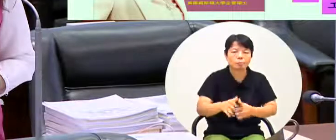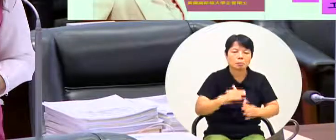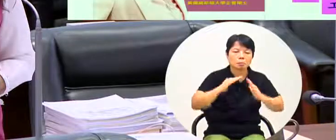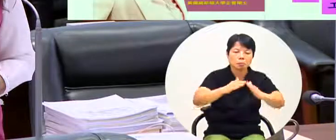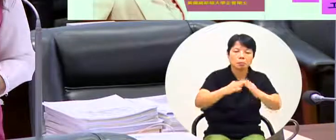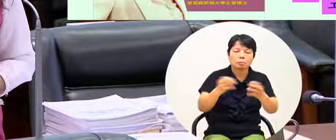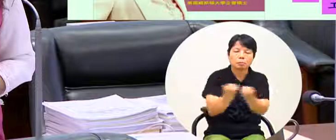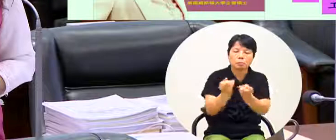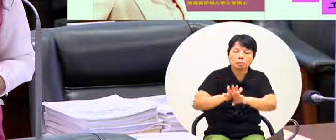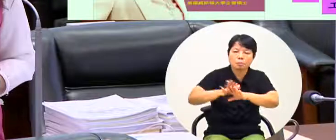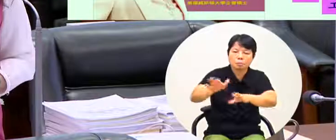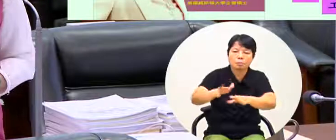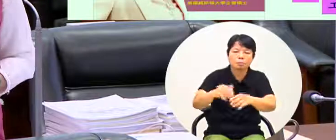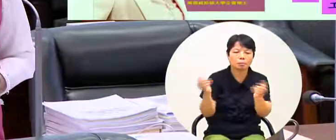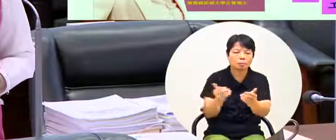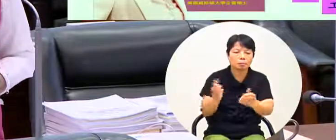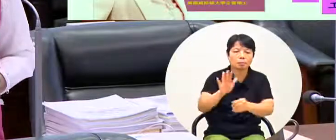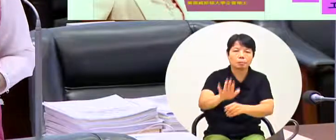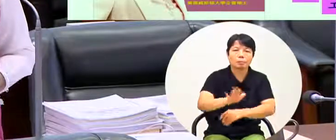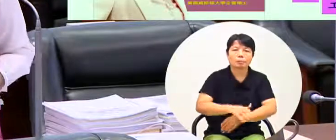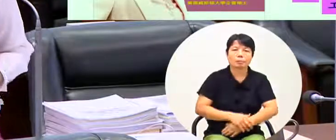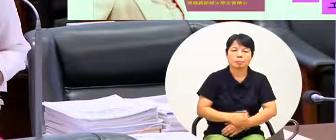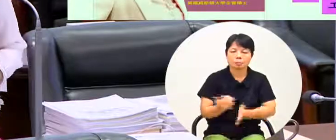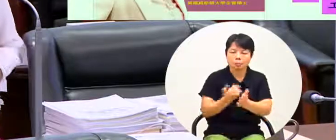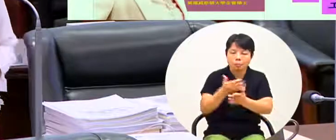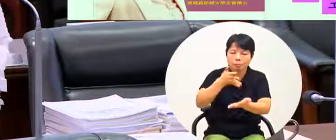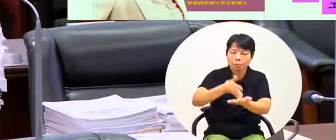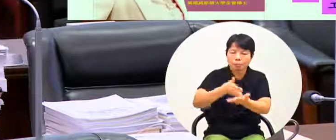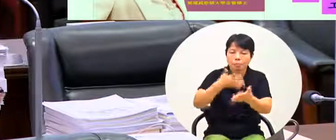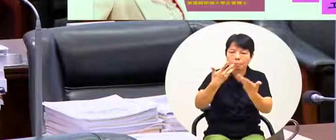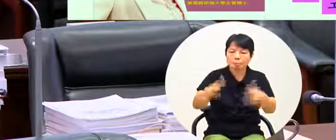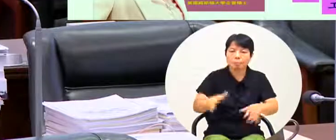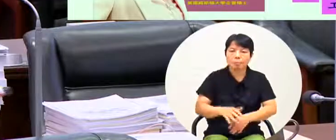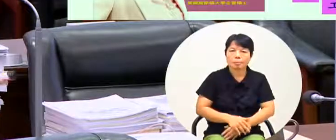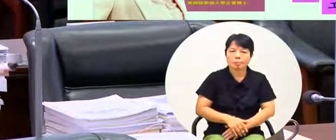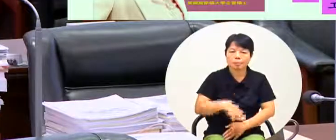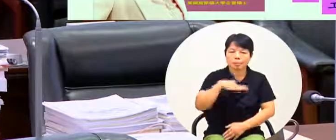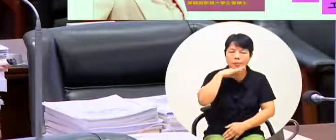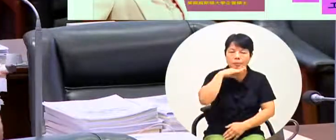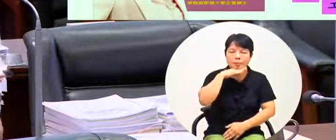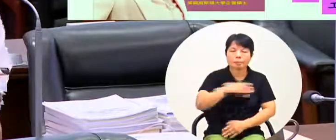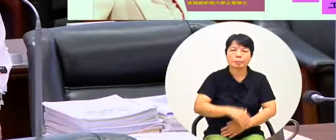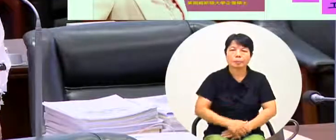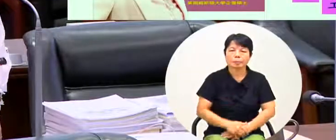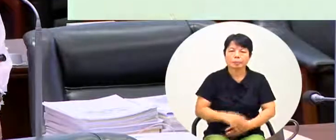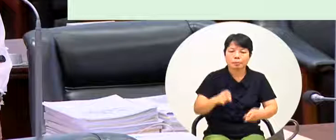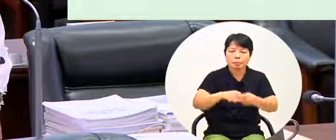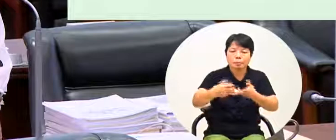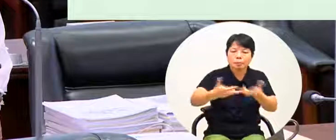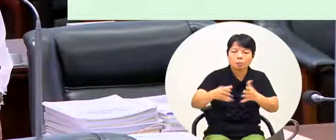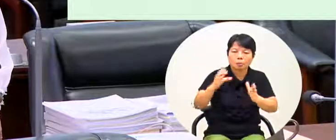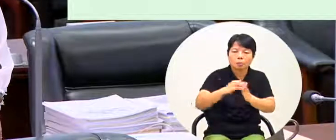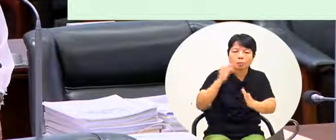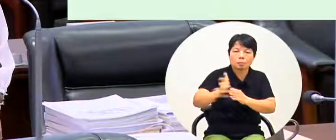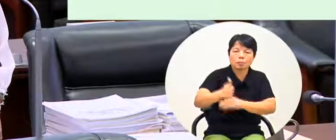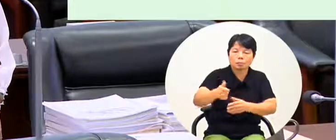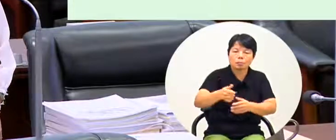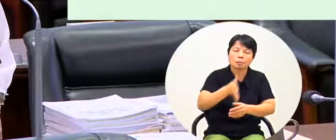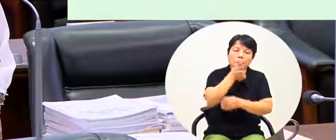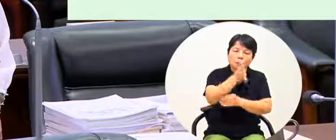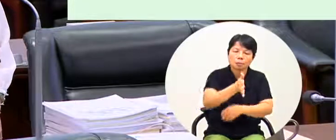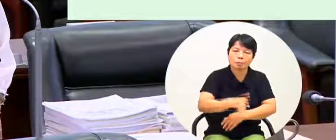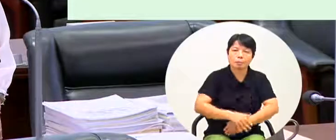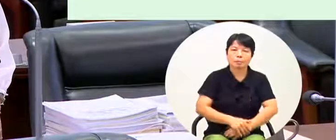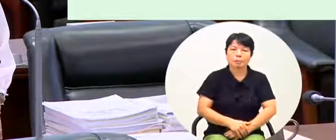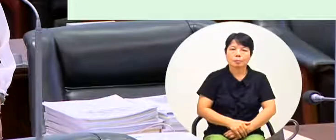想刚刚大家谈了很多，等一下我也要跟公务局局长这边来就一下一些问题哈。街道的一